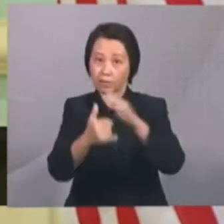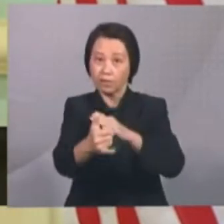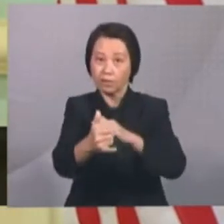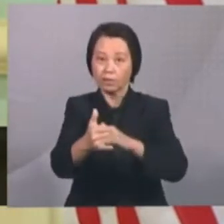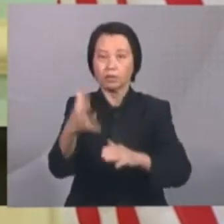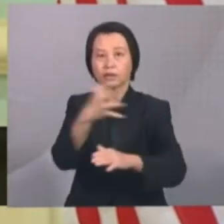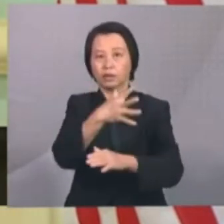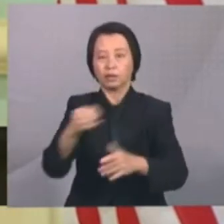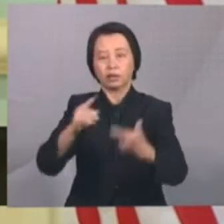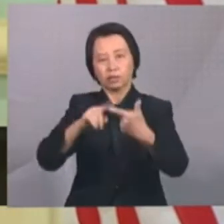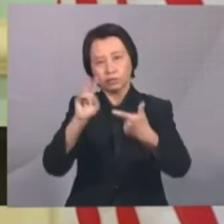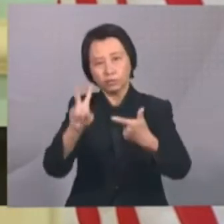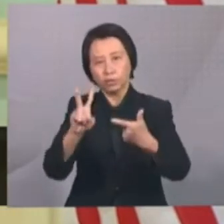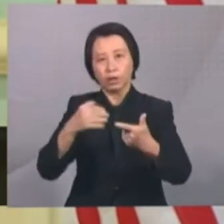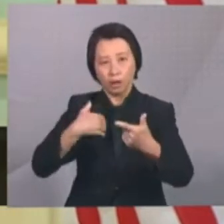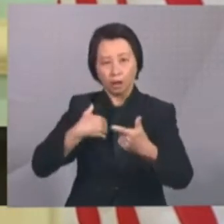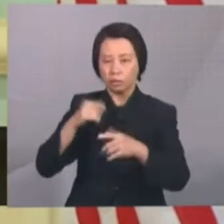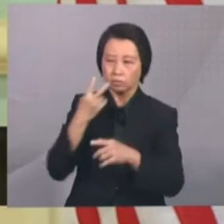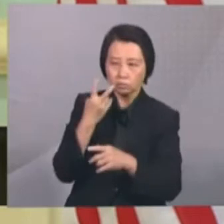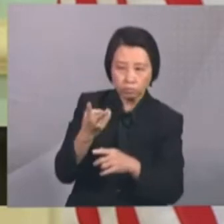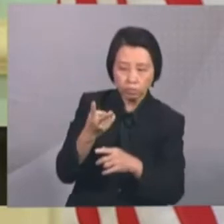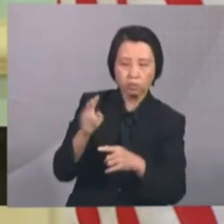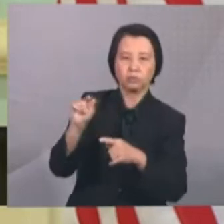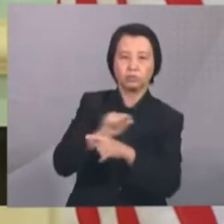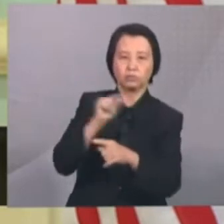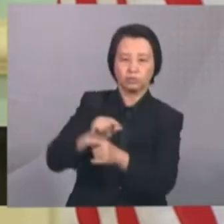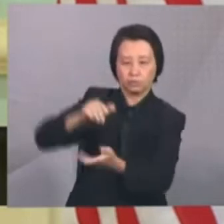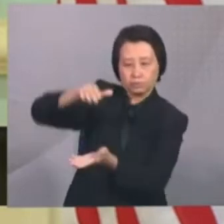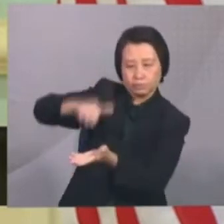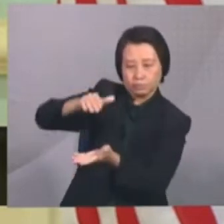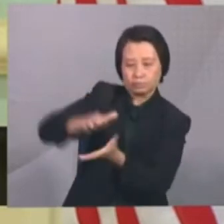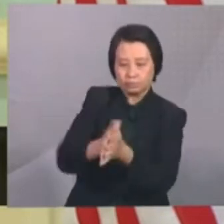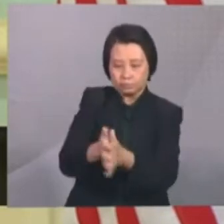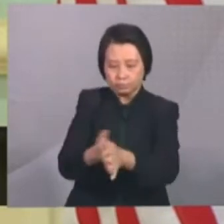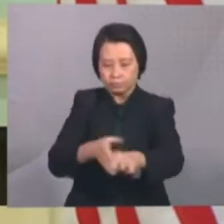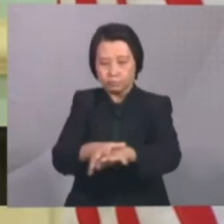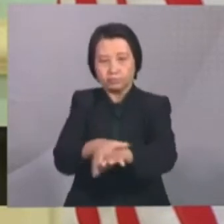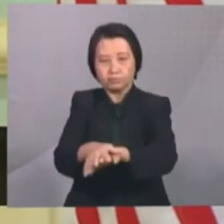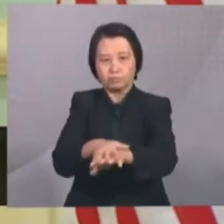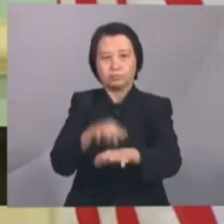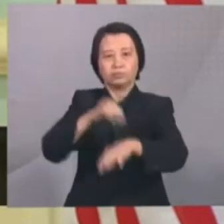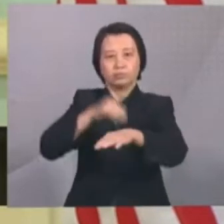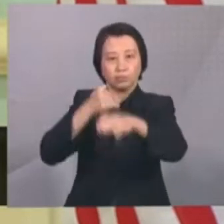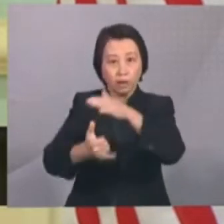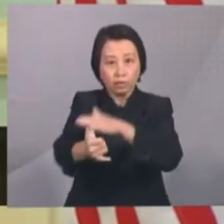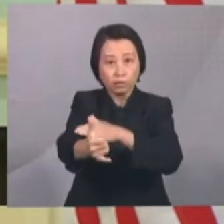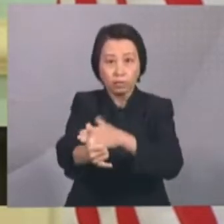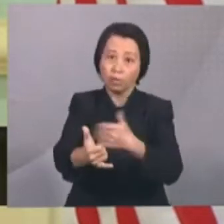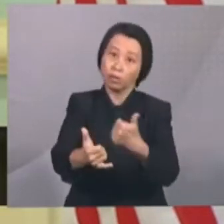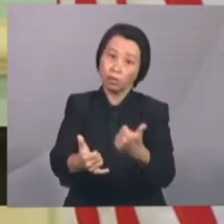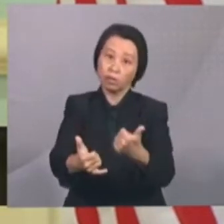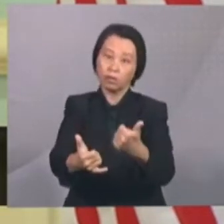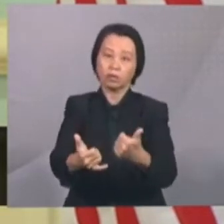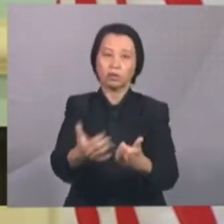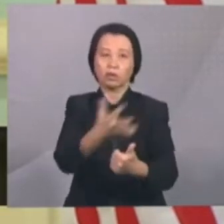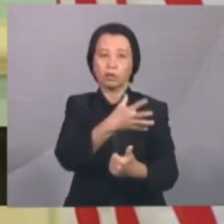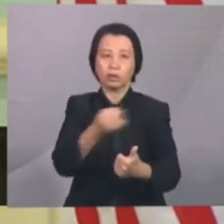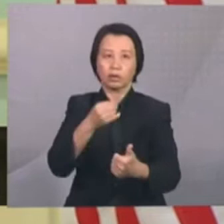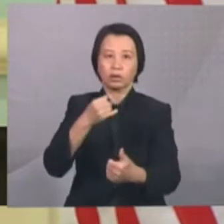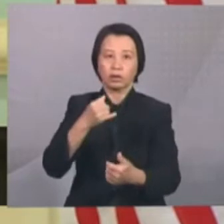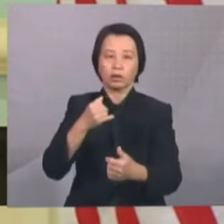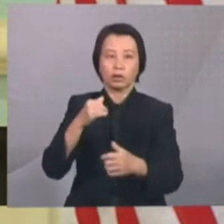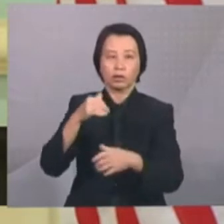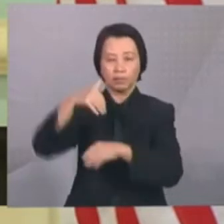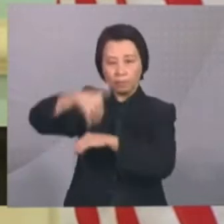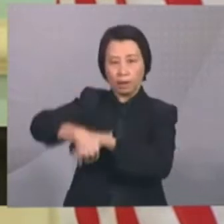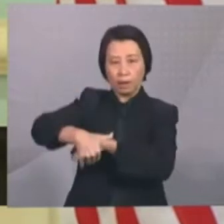sll menggunakan sanitizer sewaktu masuk dan sebagainya malah malam di